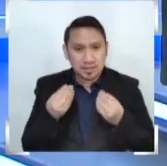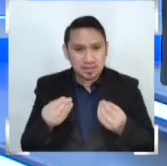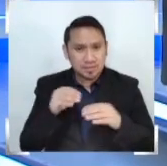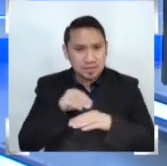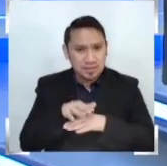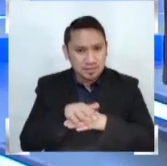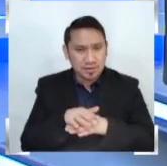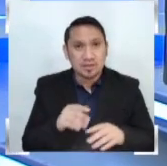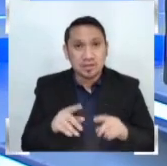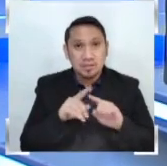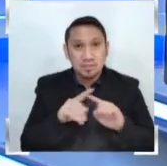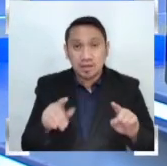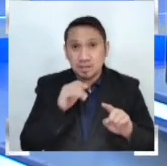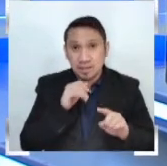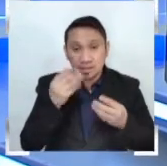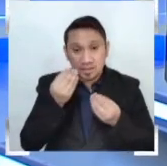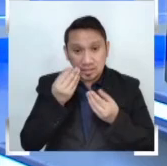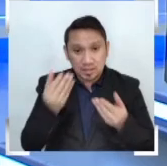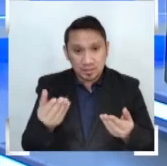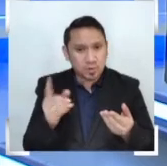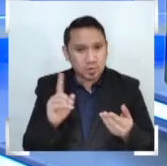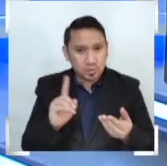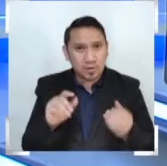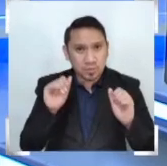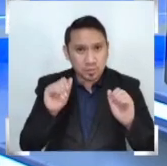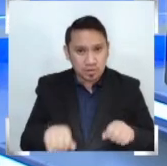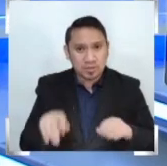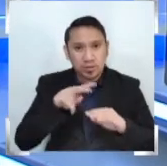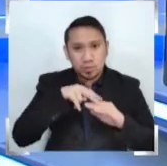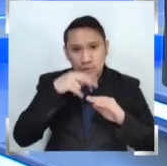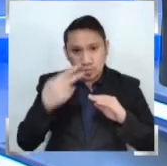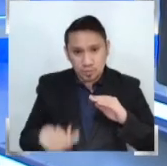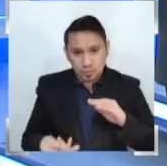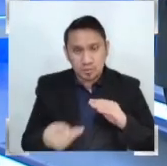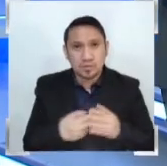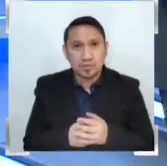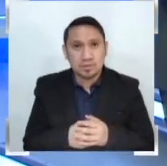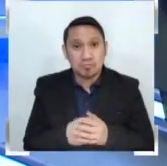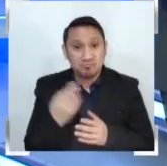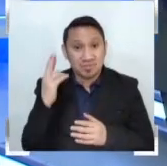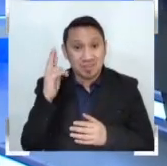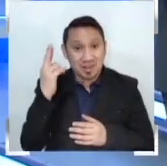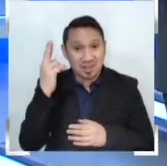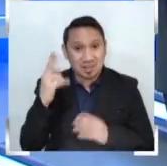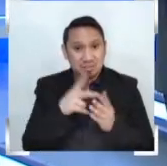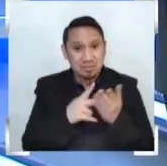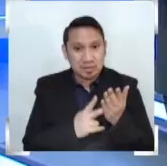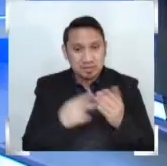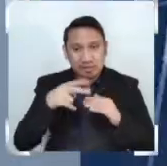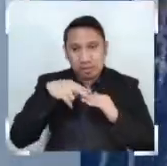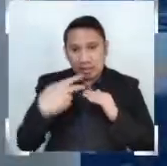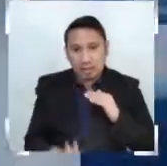pero hindi raw ito nagbigay ng impormasyon tungkol sa posibleng pagbagsakan ng bahagi ng rocket. Saksi si Chino Gaston.